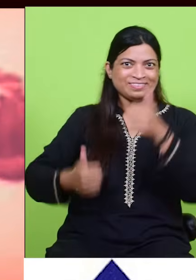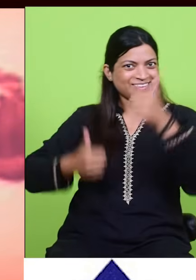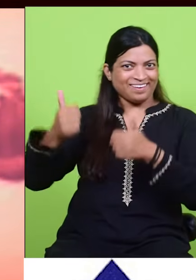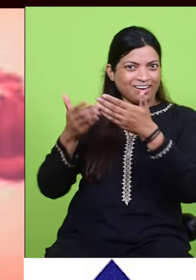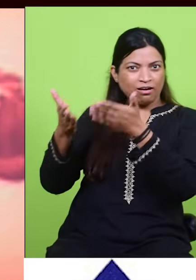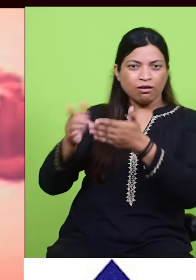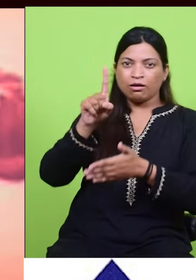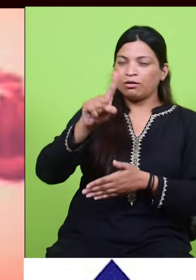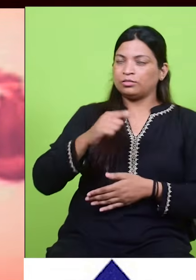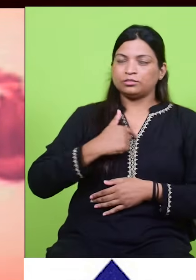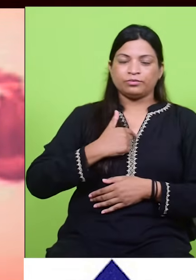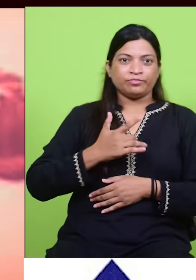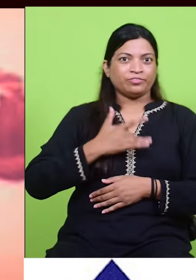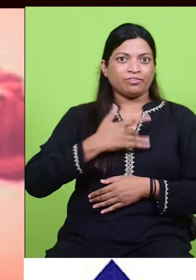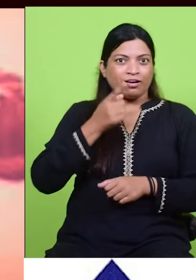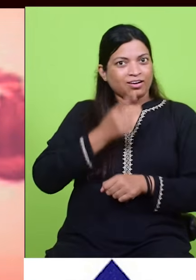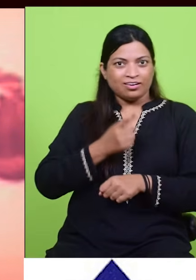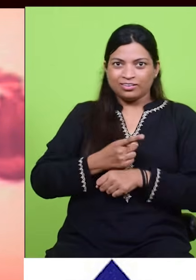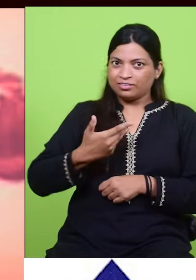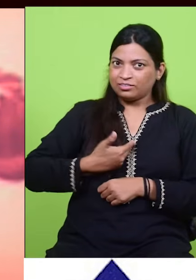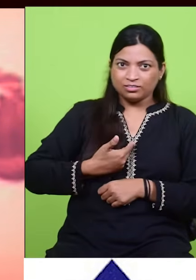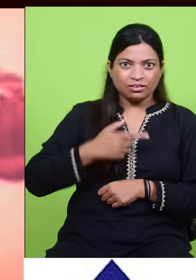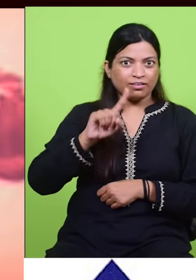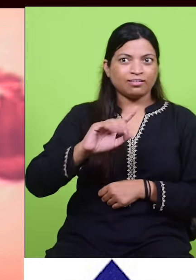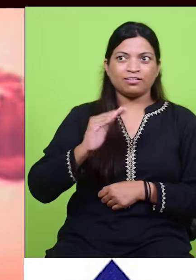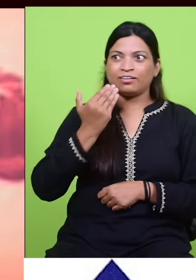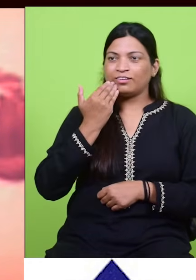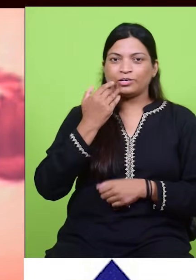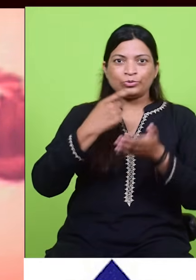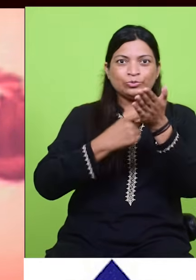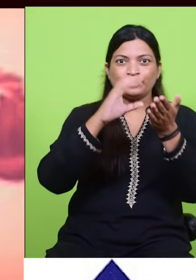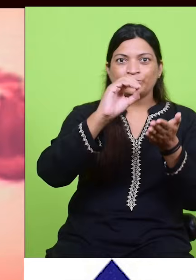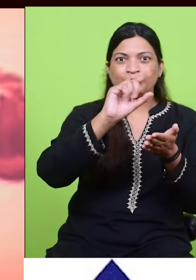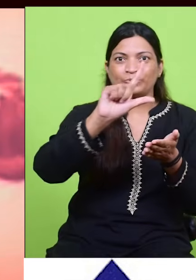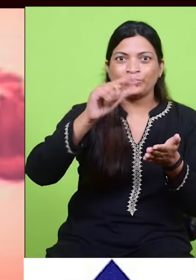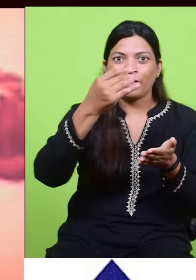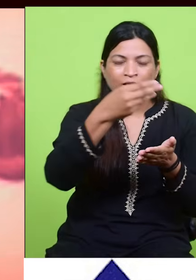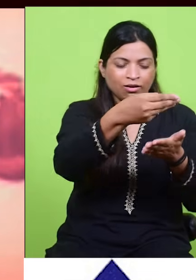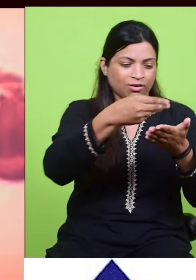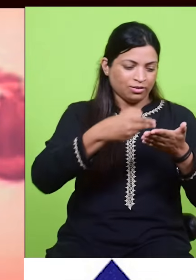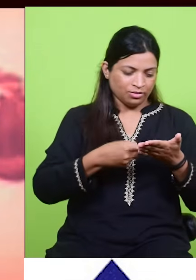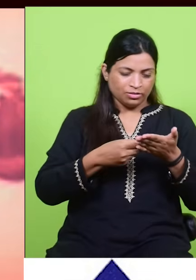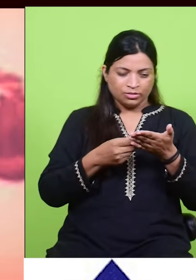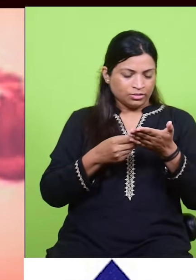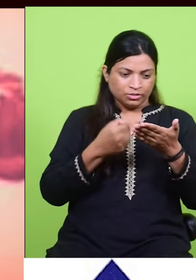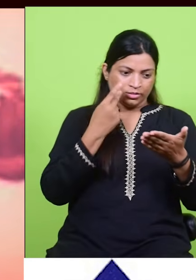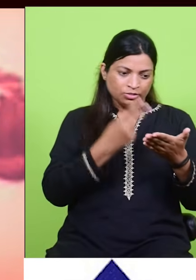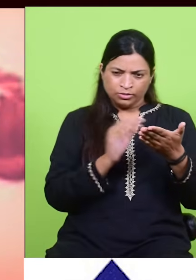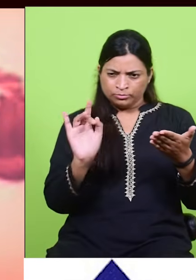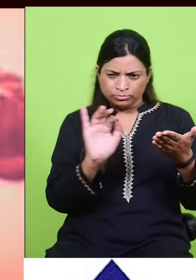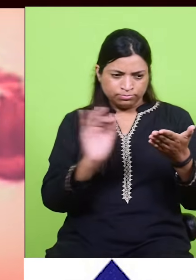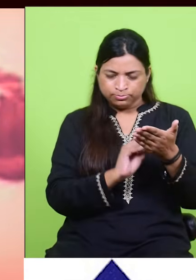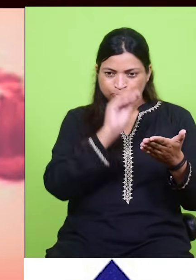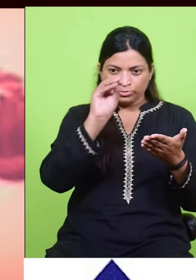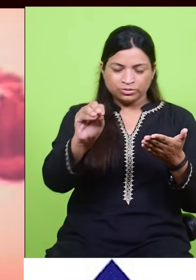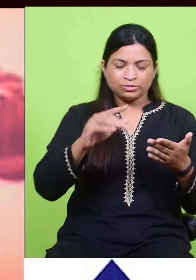लेकिन हमारा एग्ज़ाम था। हमको ऐसा लगा था कि एक टीचर का जब रिज़ल्ट आता है तो हम लोग जब रोल नंबर लेके बैठते और देखते ना, तो हमने तो सबसे पहले